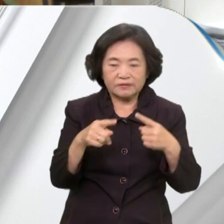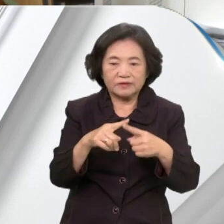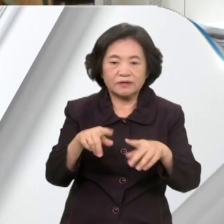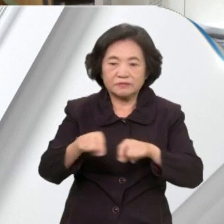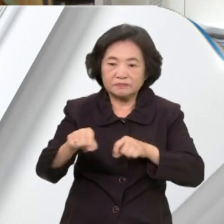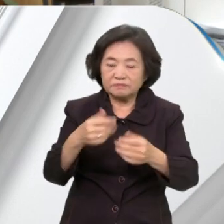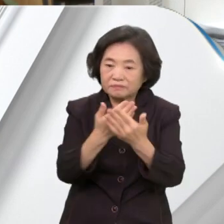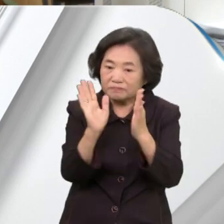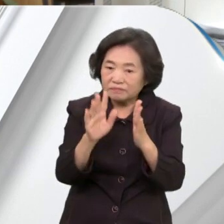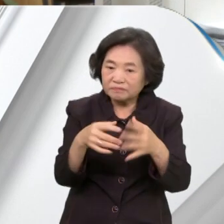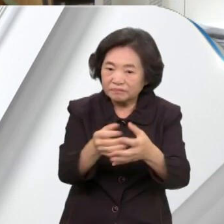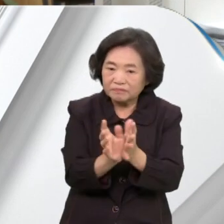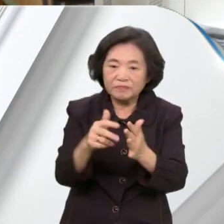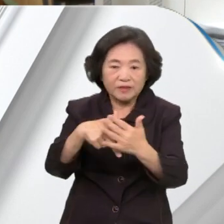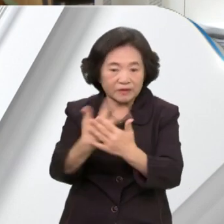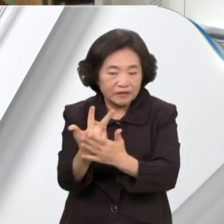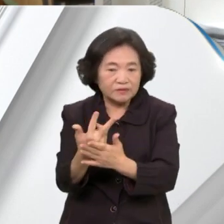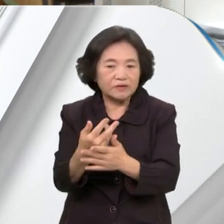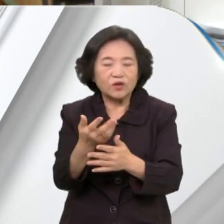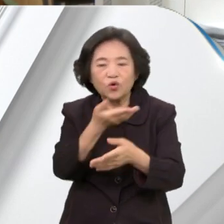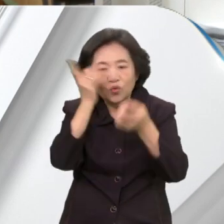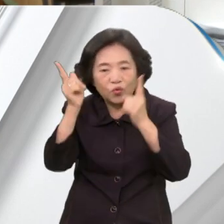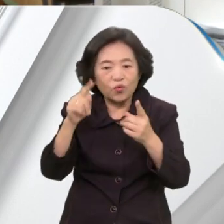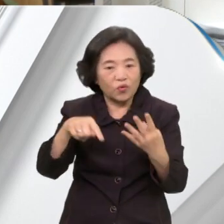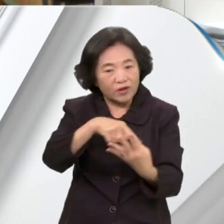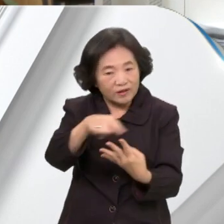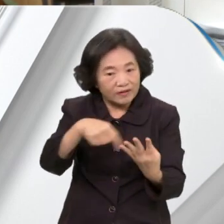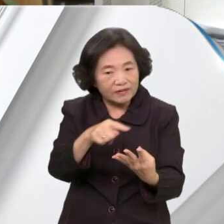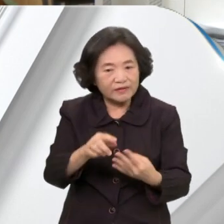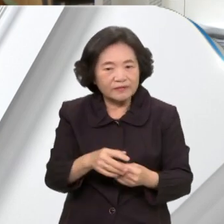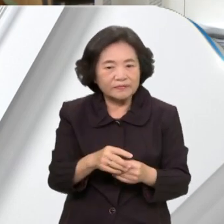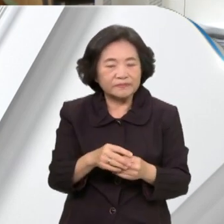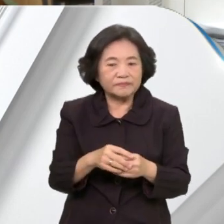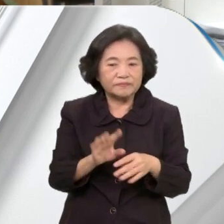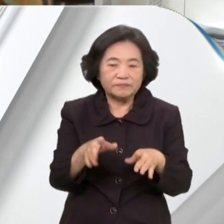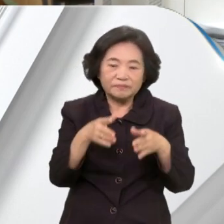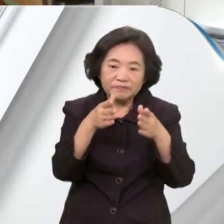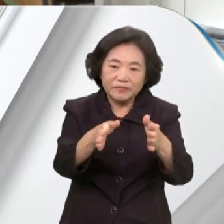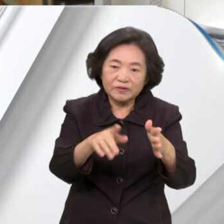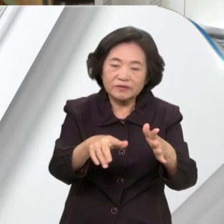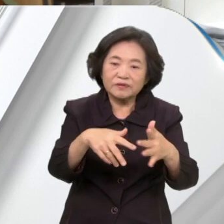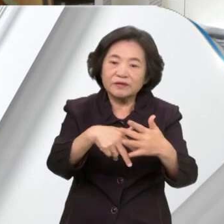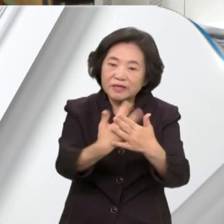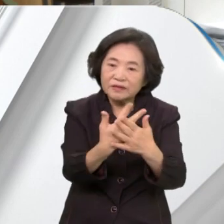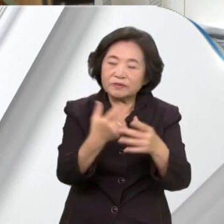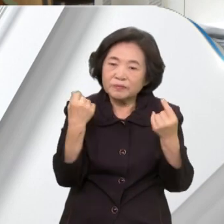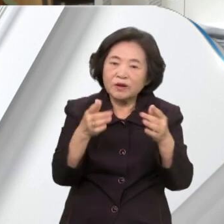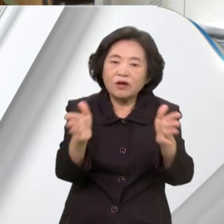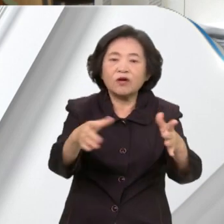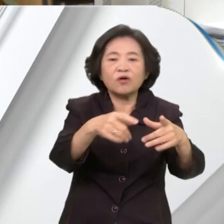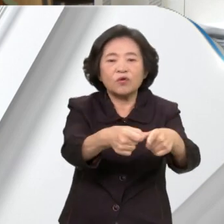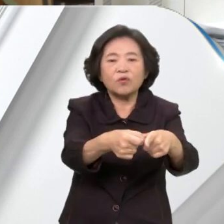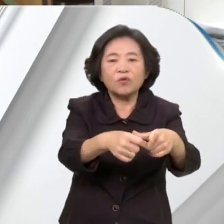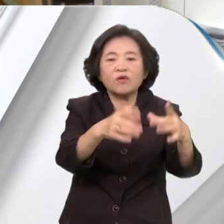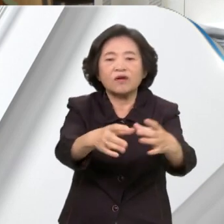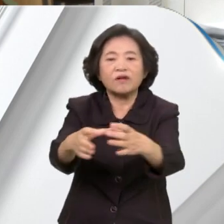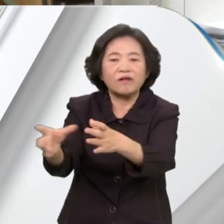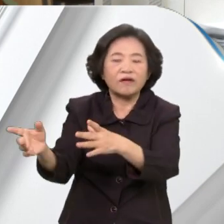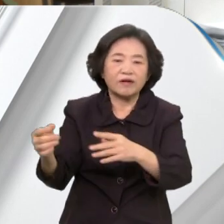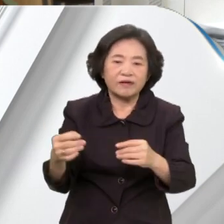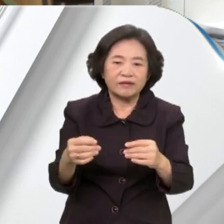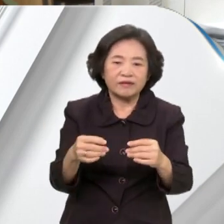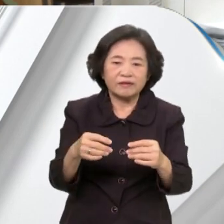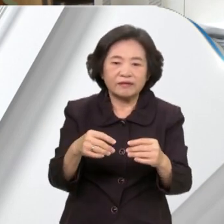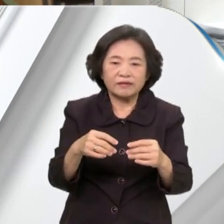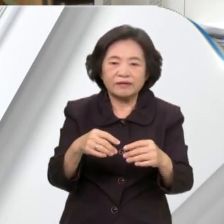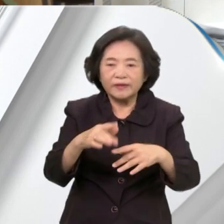展团队、艺术家还有游客，其实在对这种开放的公共艺术的互动。